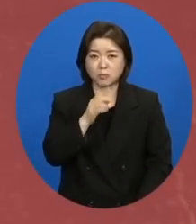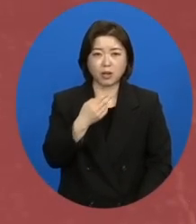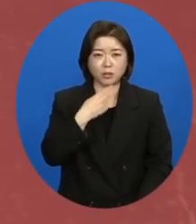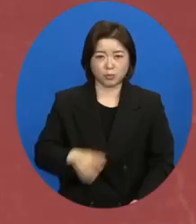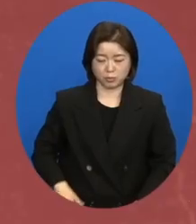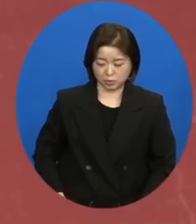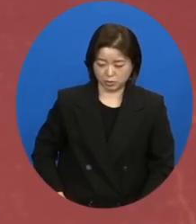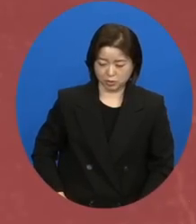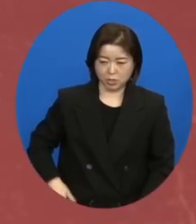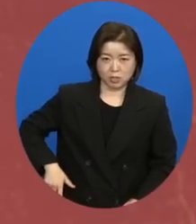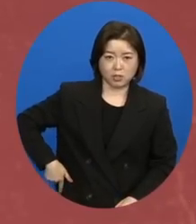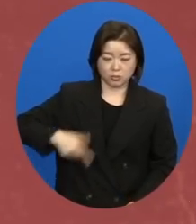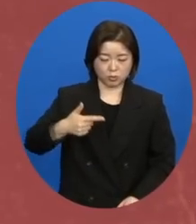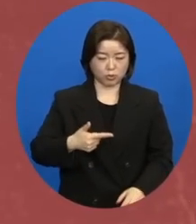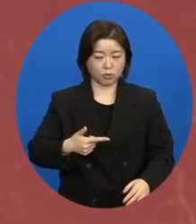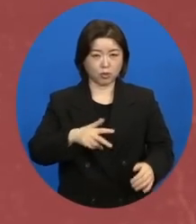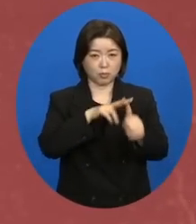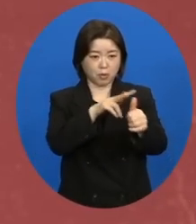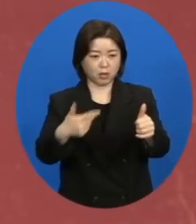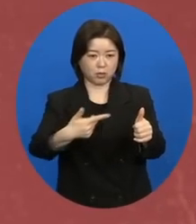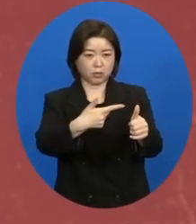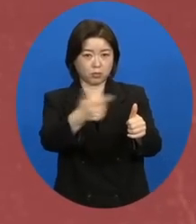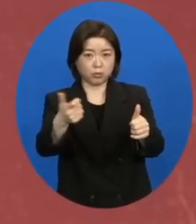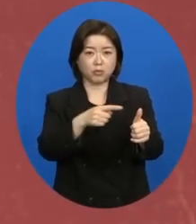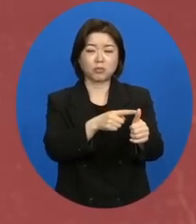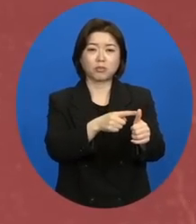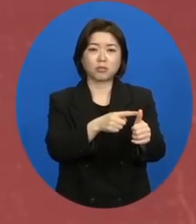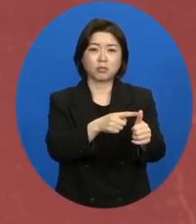말 머리에다 딱 대고 빵 쏴서 죽이더래요.